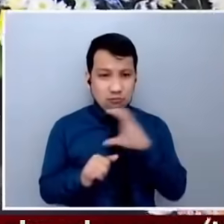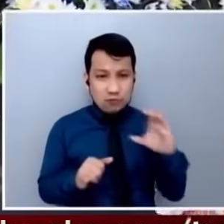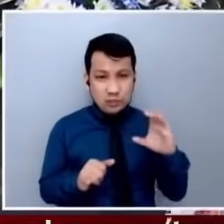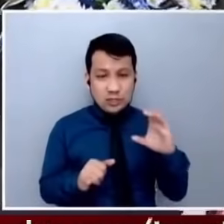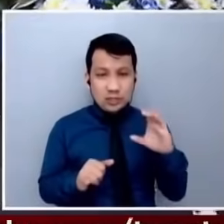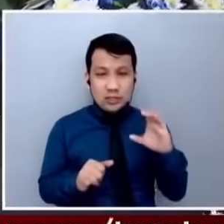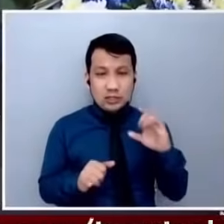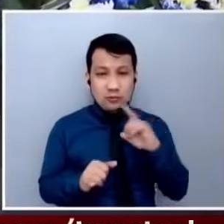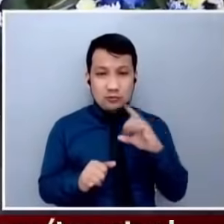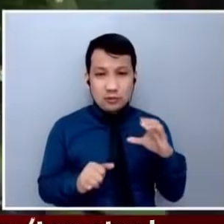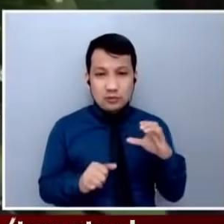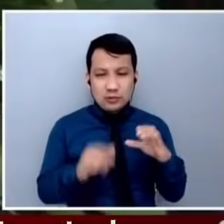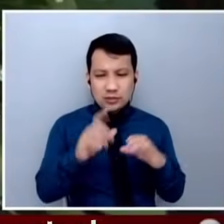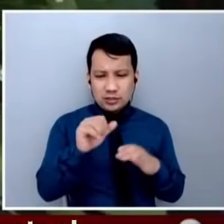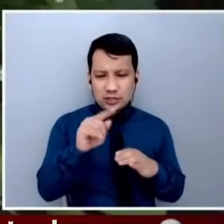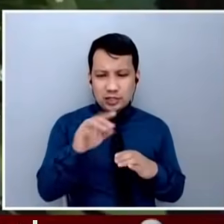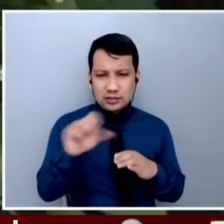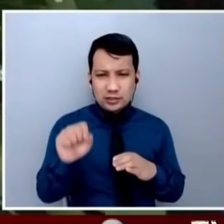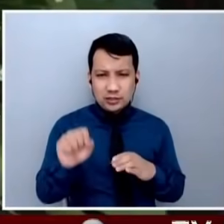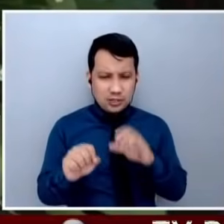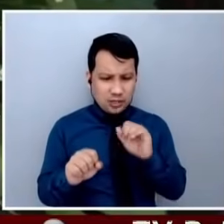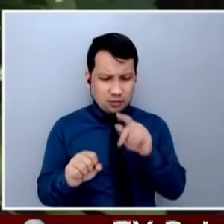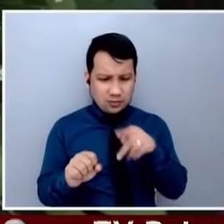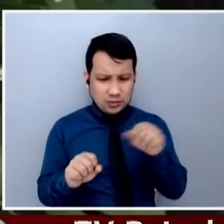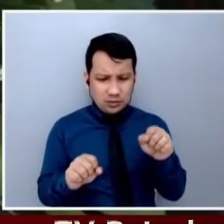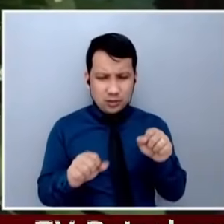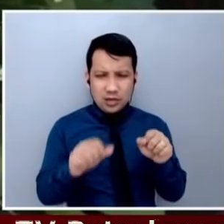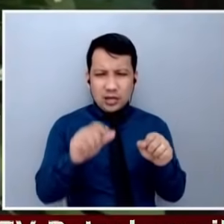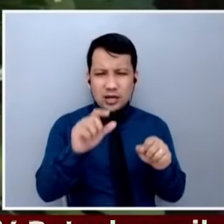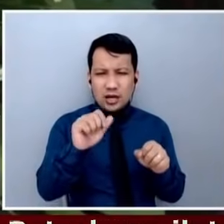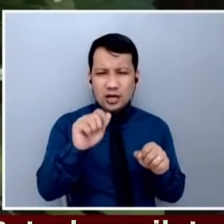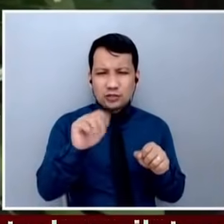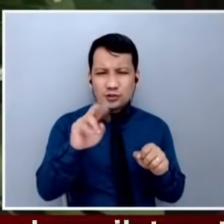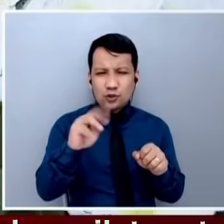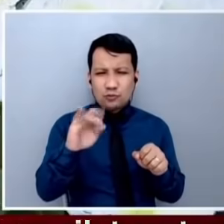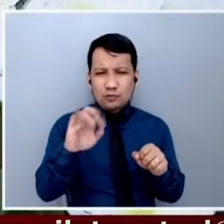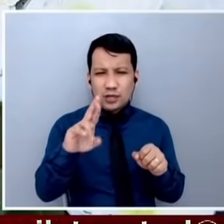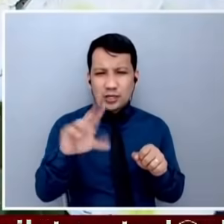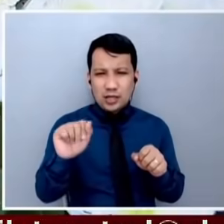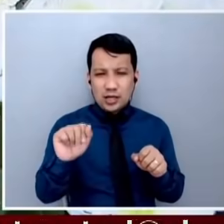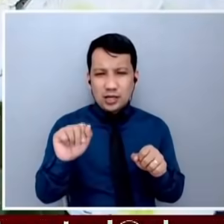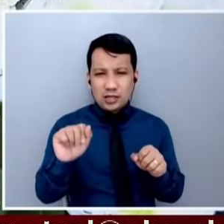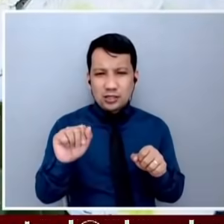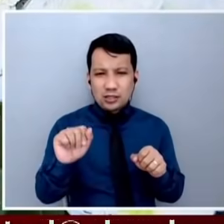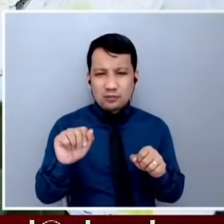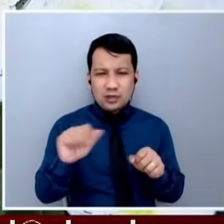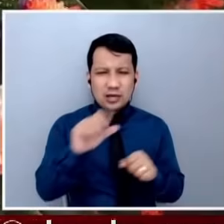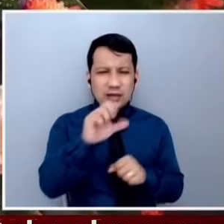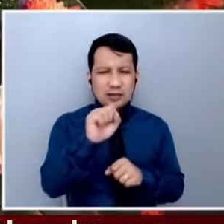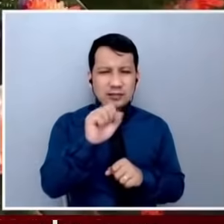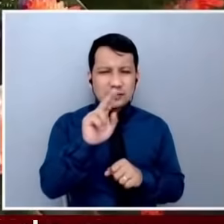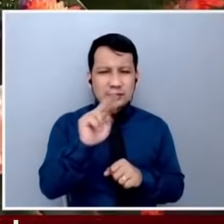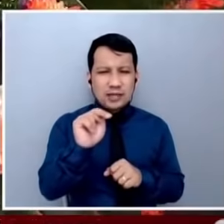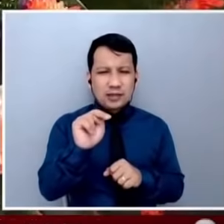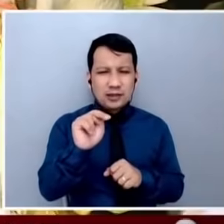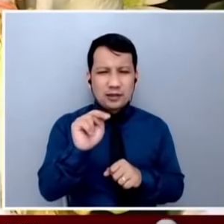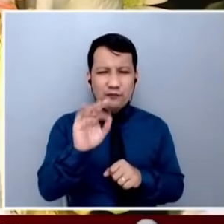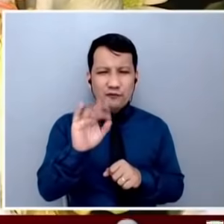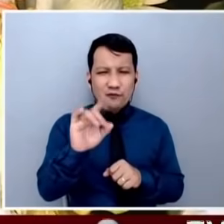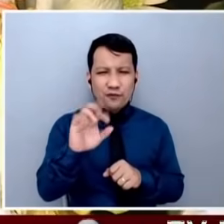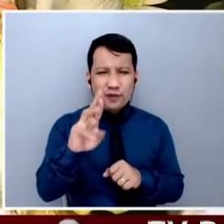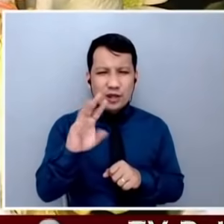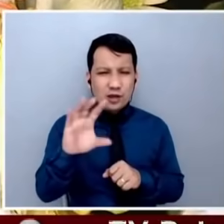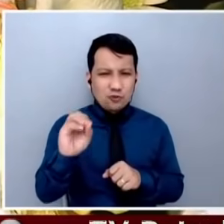bungkos ng Statis at Astromeria. Ang sunflower mabibili ng 100 hanggang